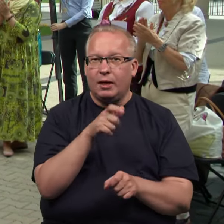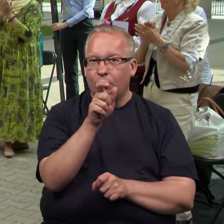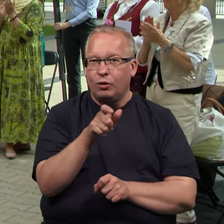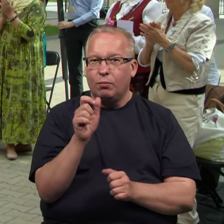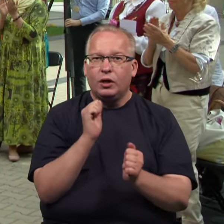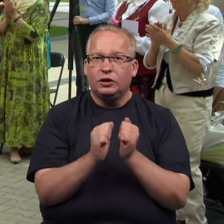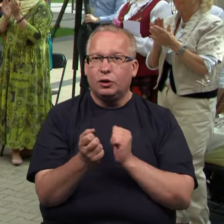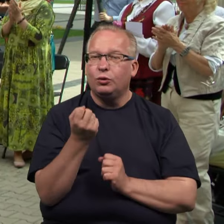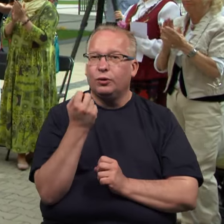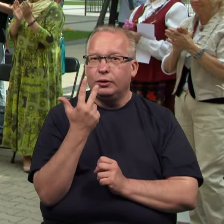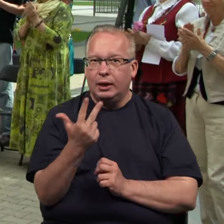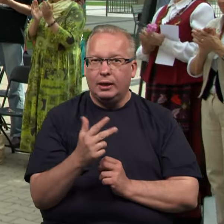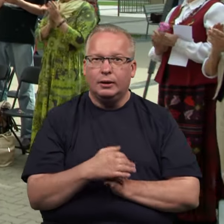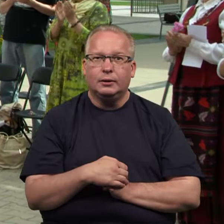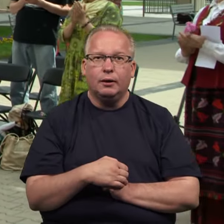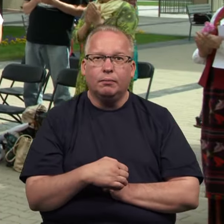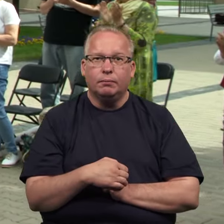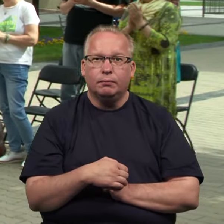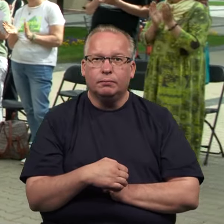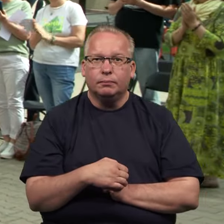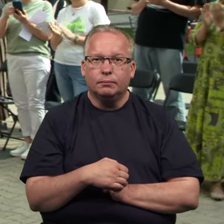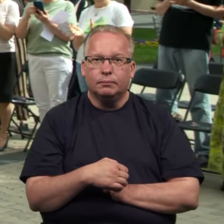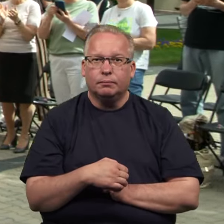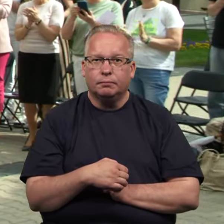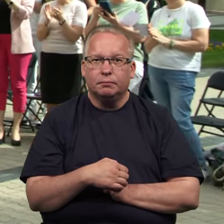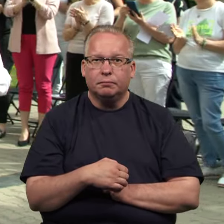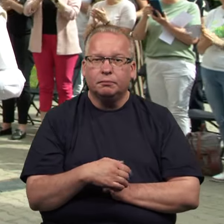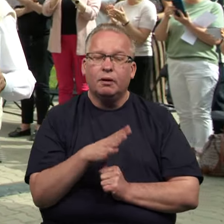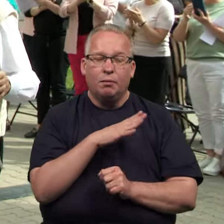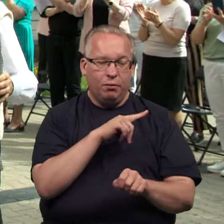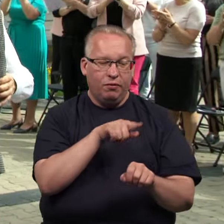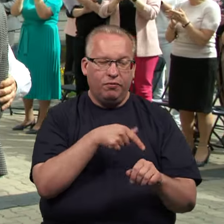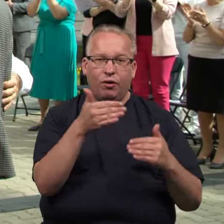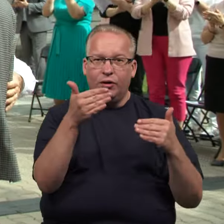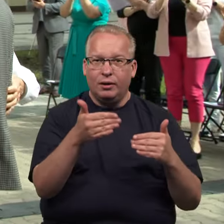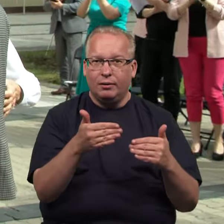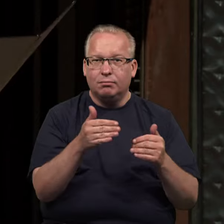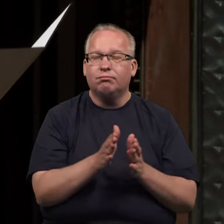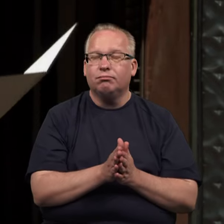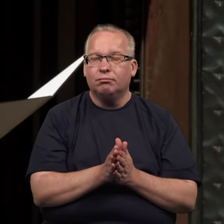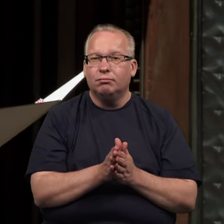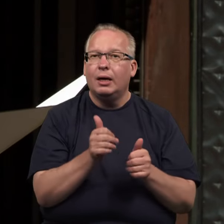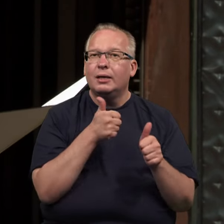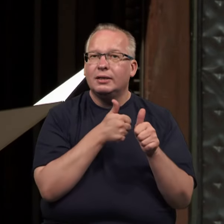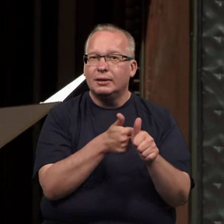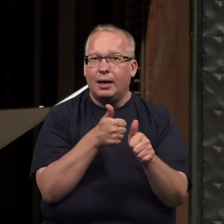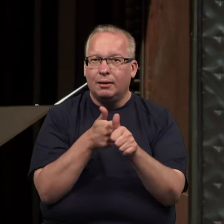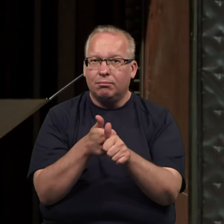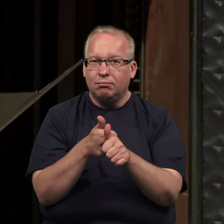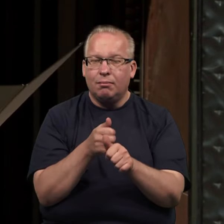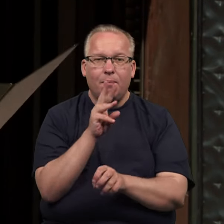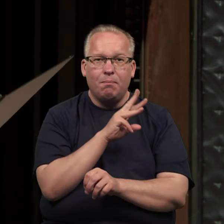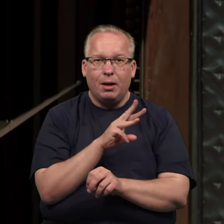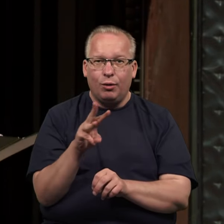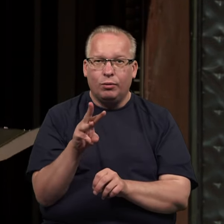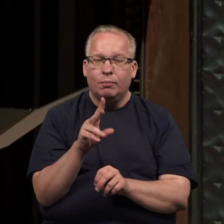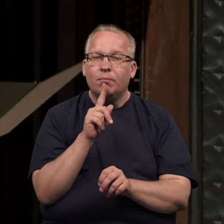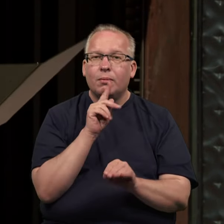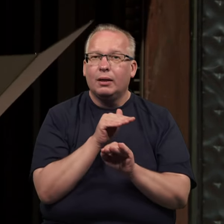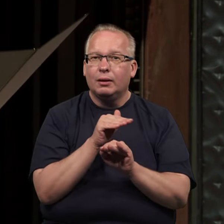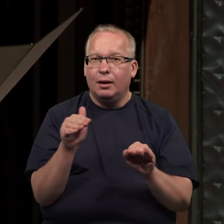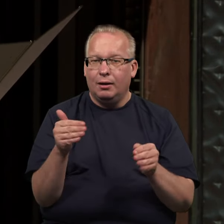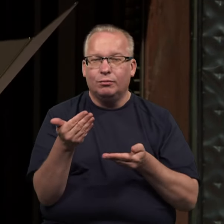sausio 13-ai. Buvo laikas, ėjome kiek iš paskos. Milijonai tylėdami